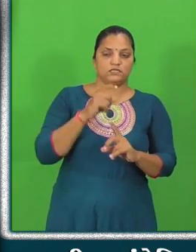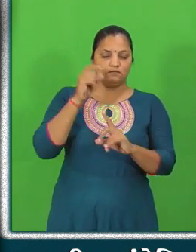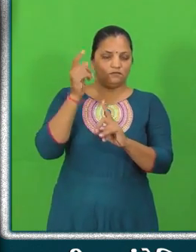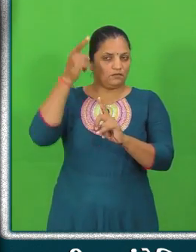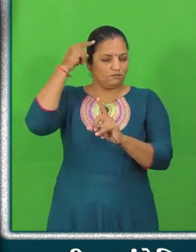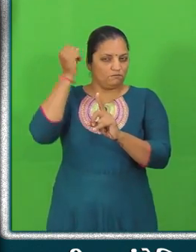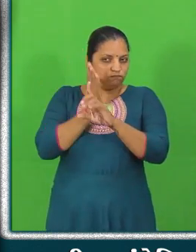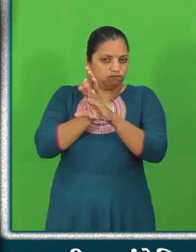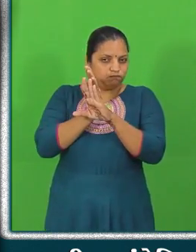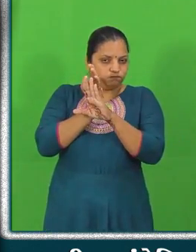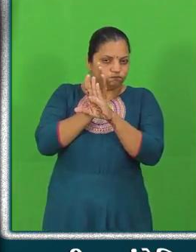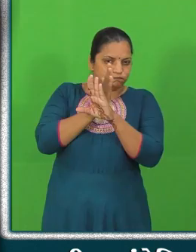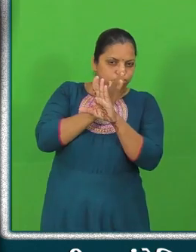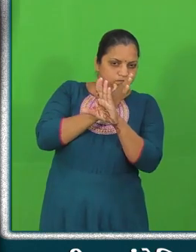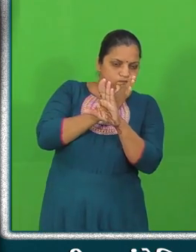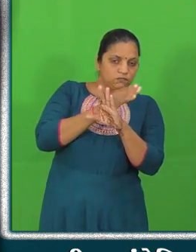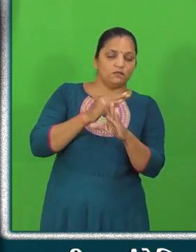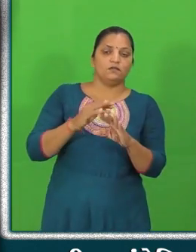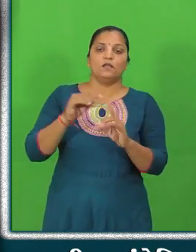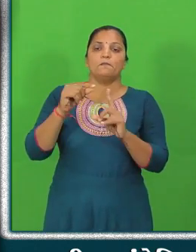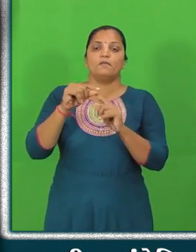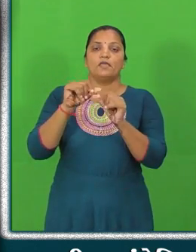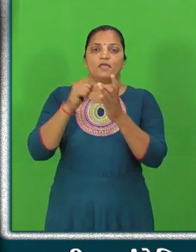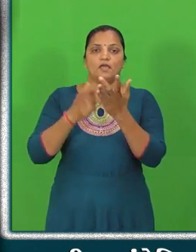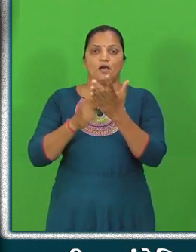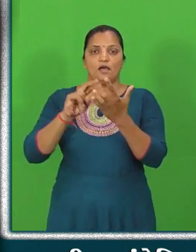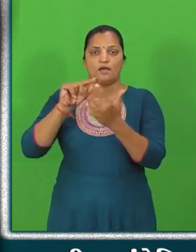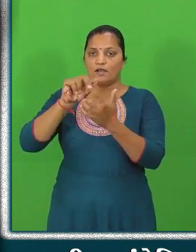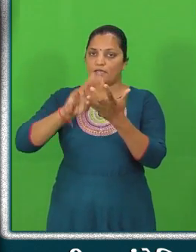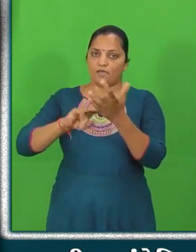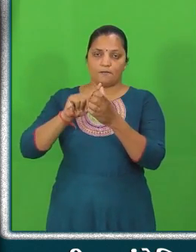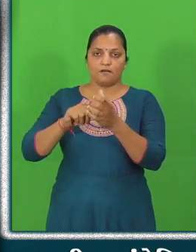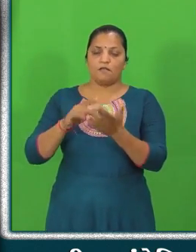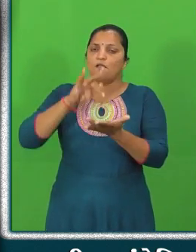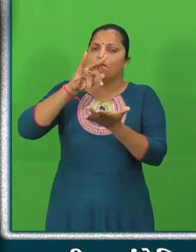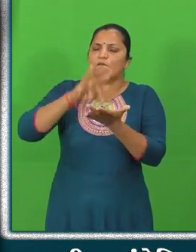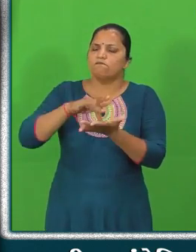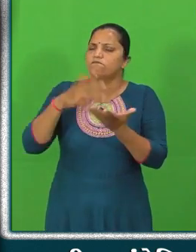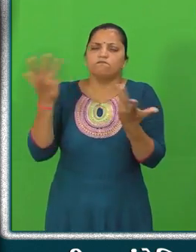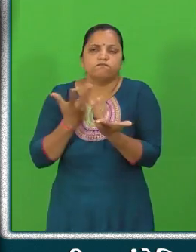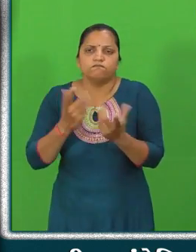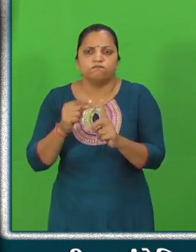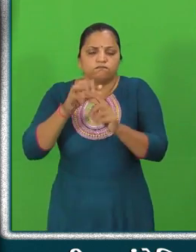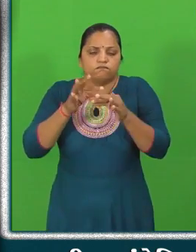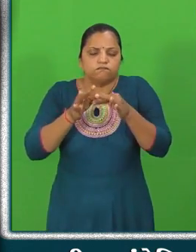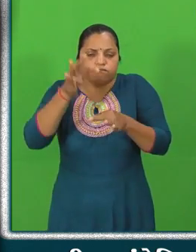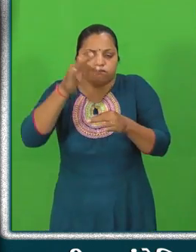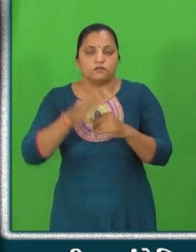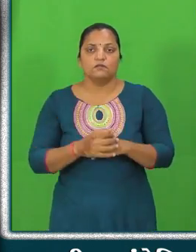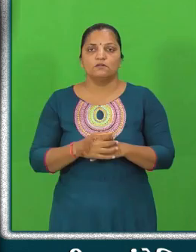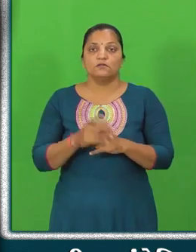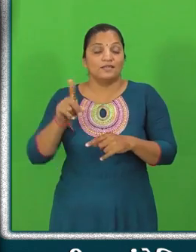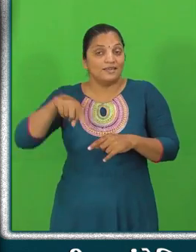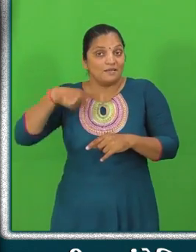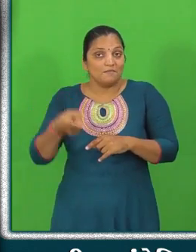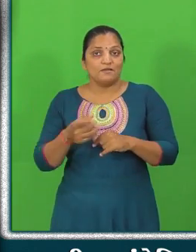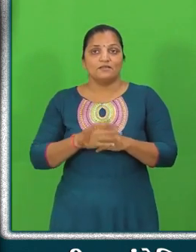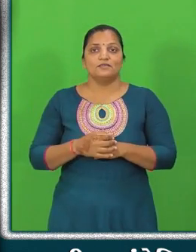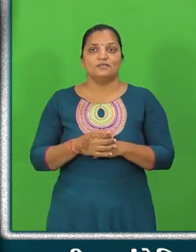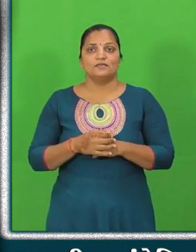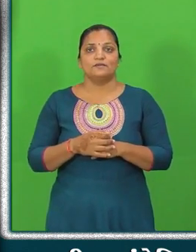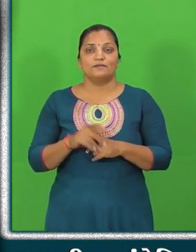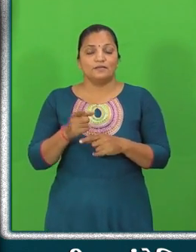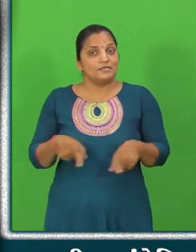મળે છે એ પ્રતિબિંબનું પરિમાણ કેટલું હશે, એનું સ્થાન કેટલું હશે. અને પછી આપણે શું